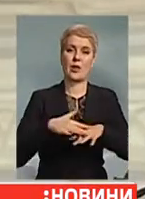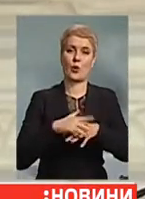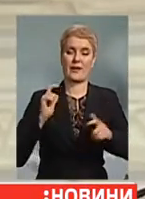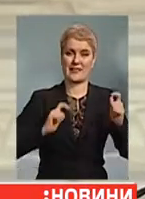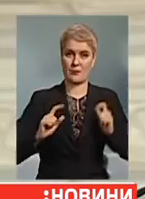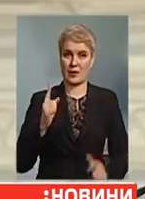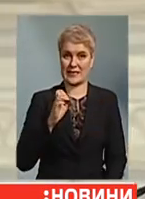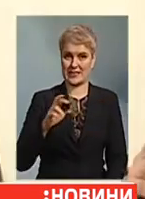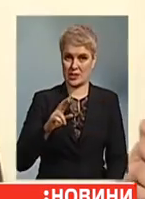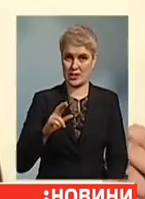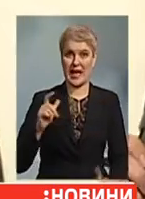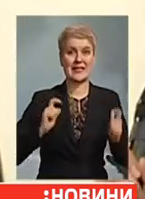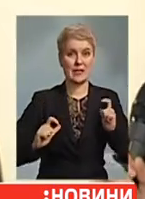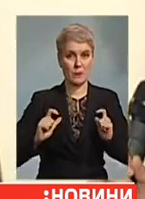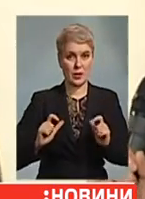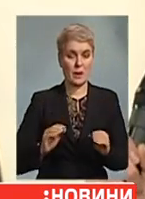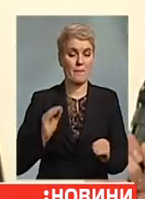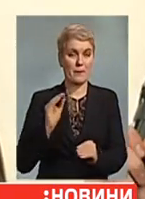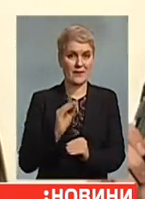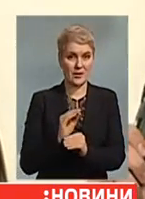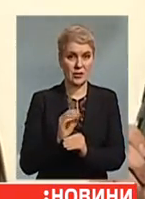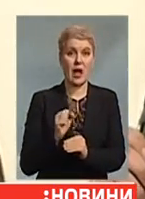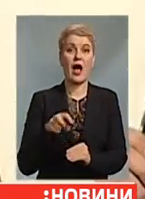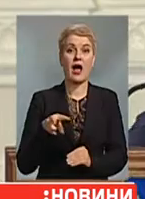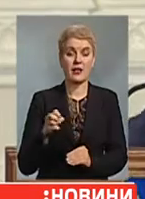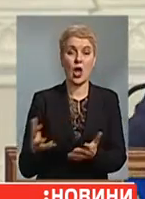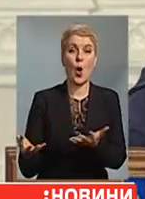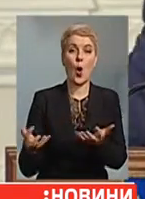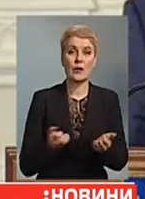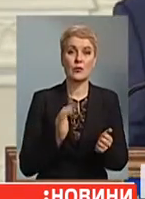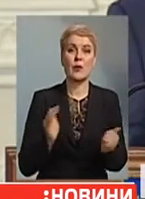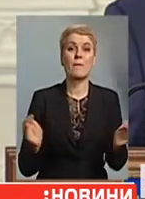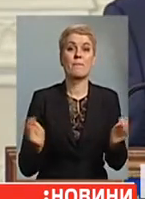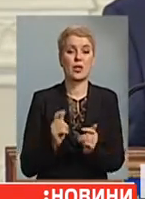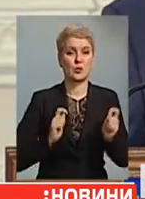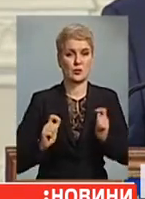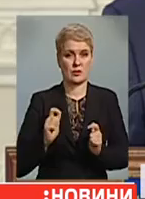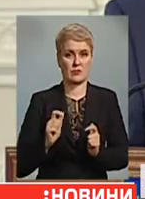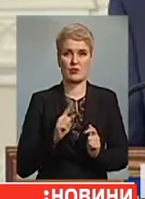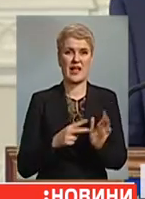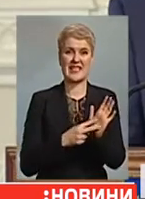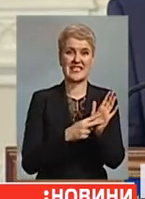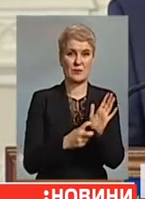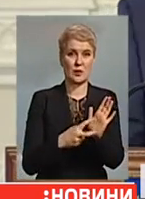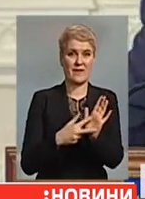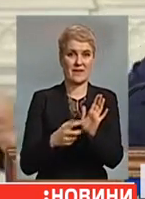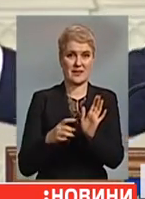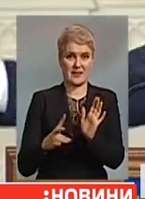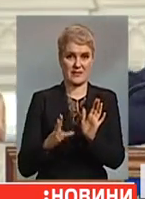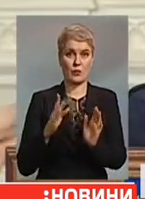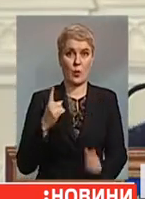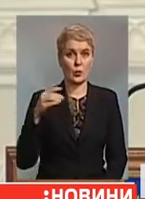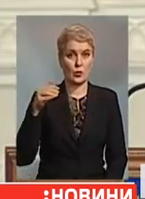1 січня стипендії підвищать, але отримувати її буде менше кількість студентів. Вмісто того, щоб бути мінімальна там 700 чи 800 гривень стипендія, вона